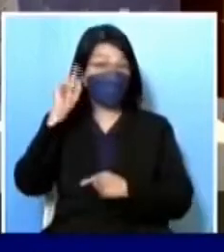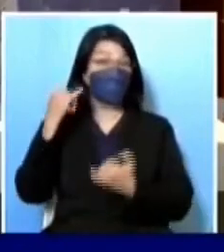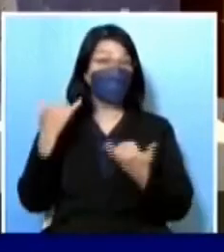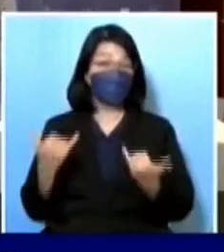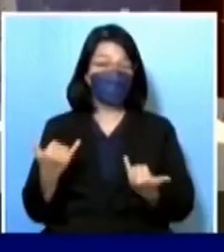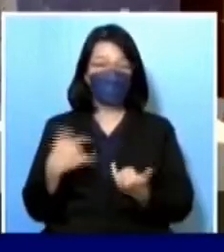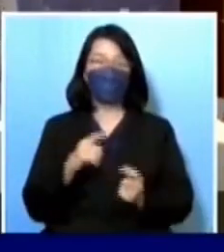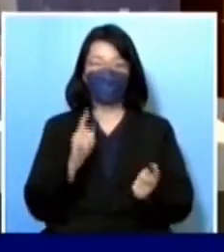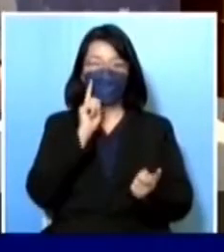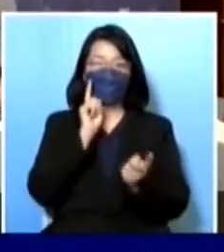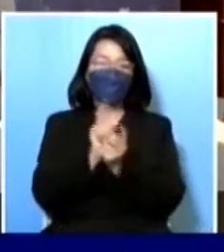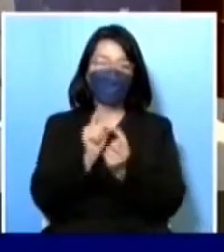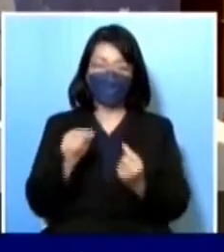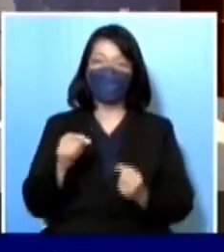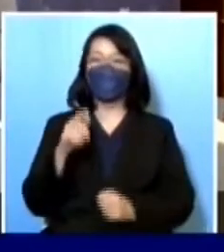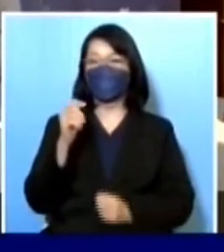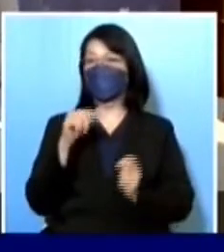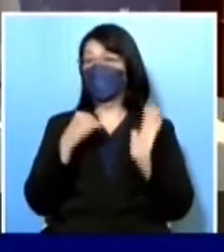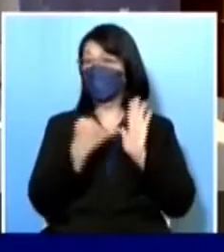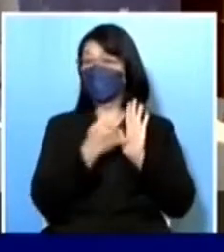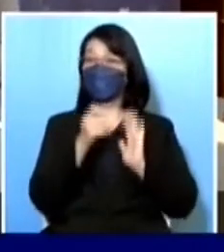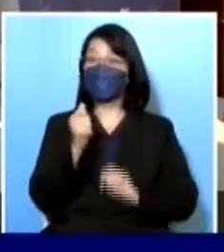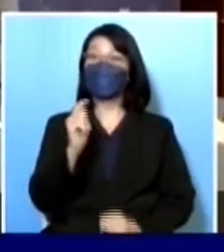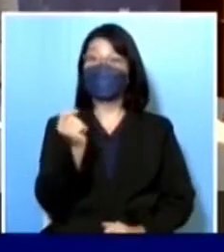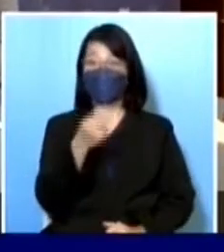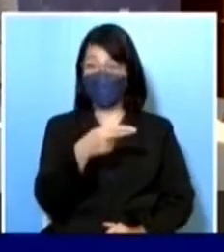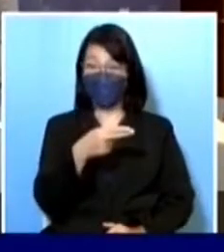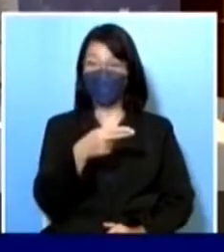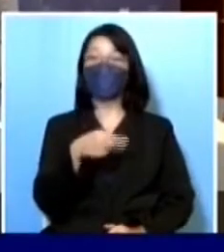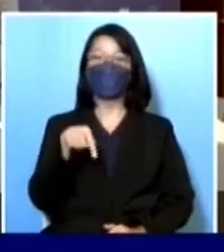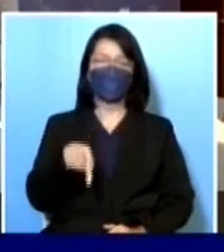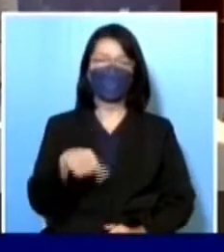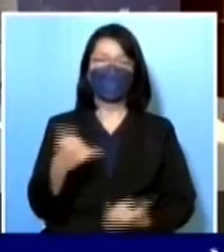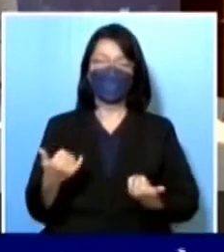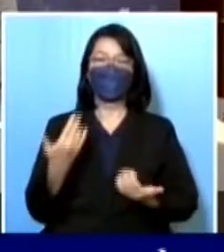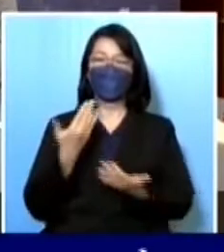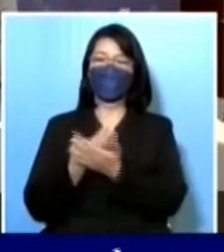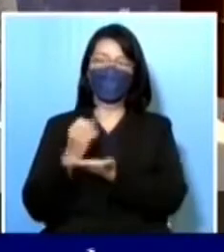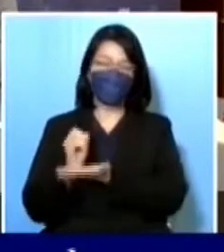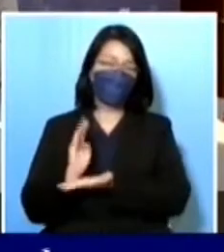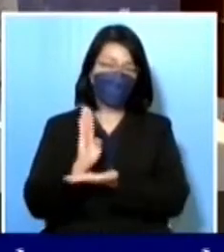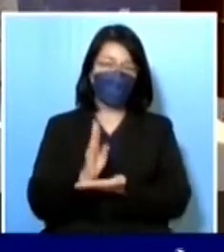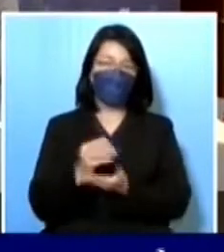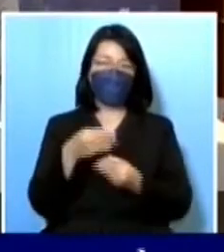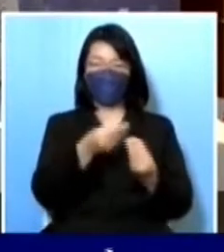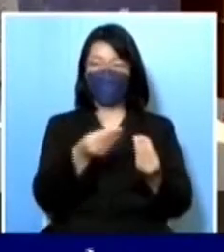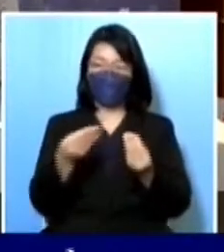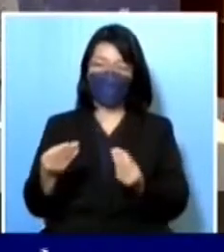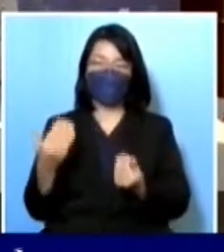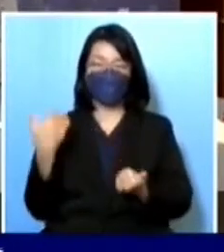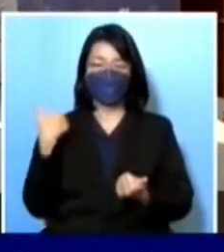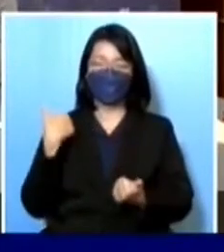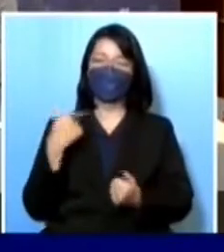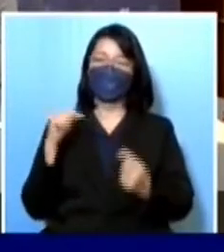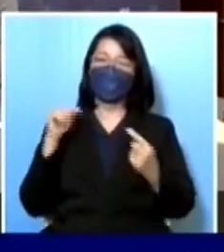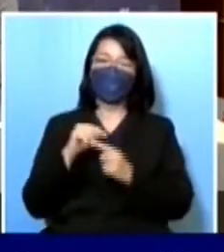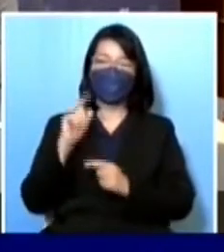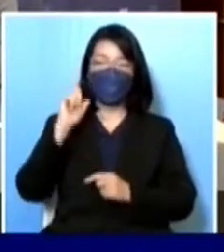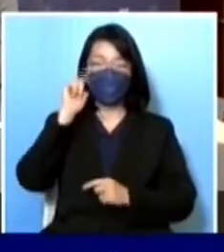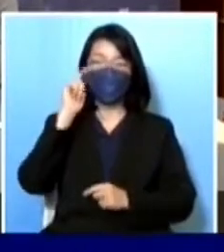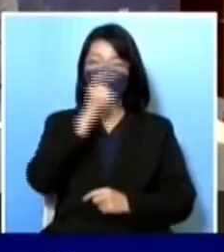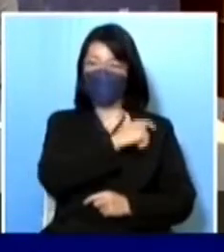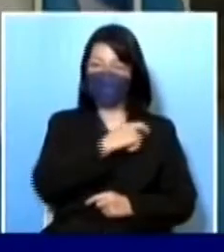ค่ะคุณผู้ชมค่ะลงพื้นที่จังหวัดอุทัยธานีค่ะผู้ว่าราชการจังหวัดอุทัยธานีมอบเงินพระราชทานกองทุนแม่ของแผ่นดินค่ะแก้ไขปัญหาย